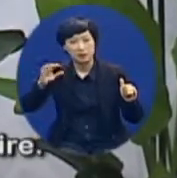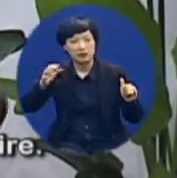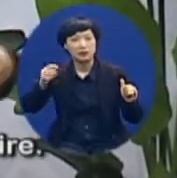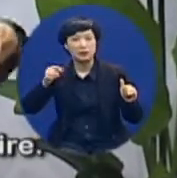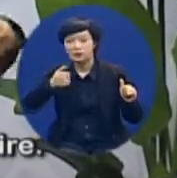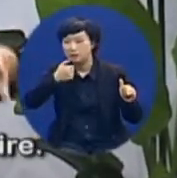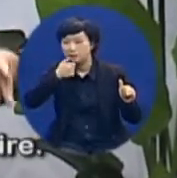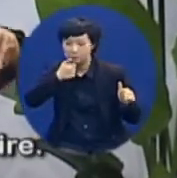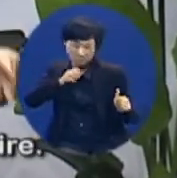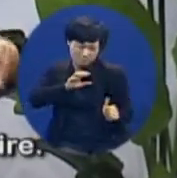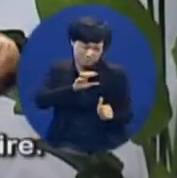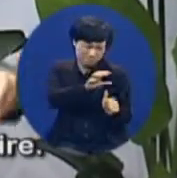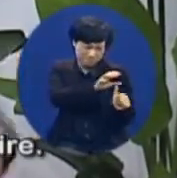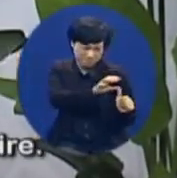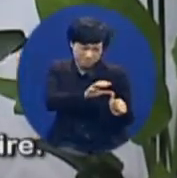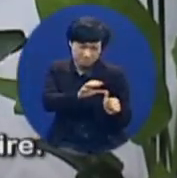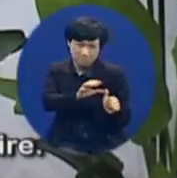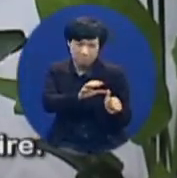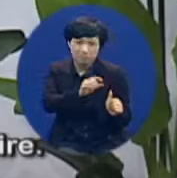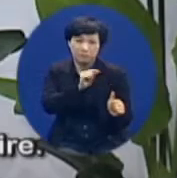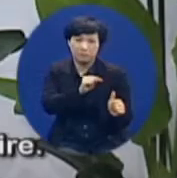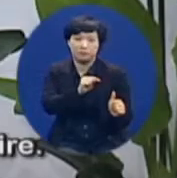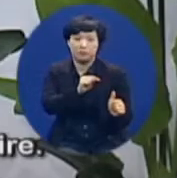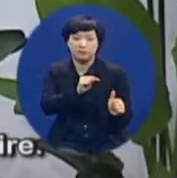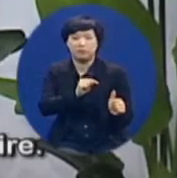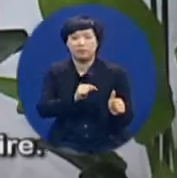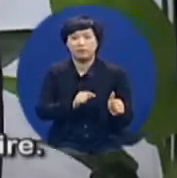강대국의 신민지 생활을